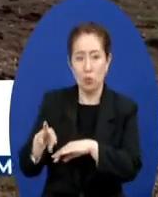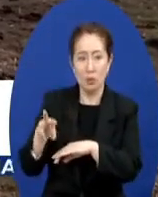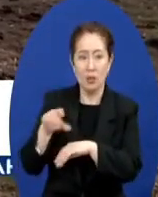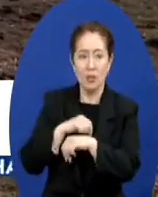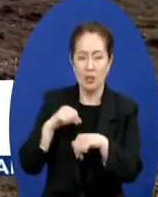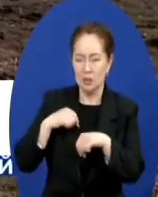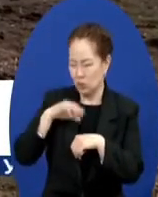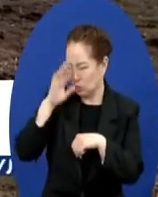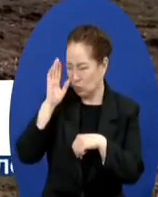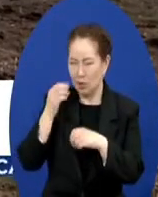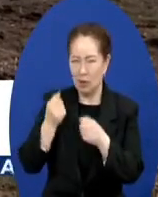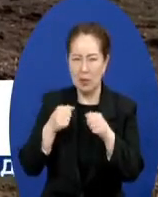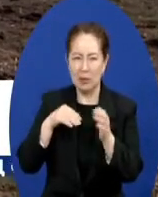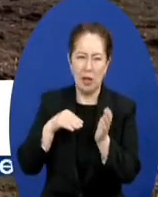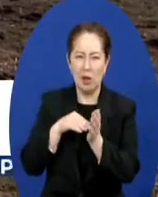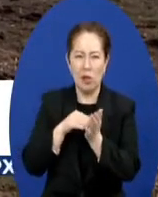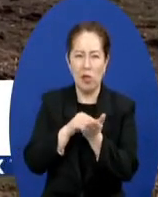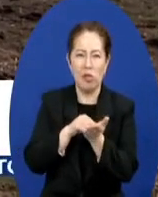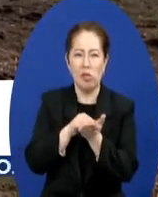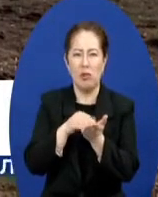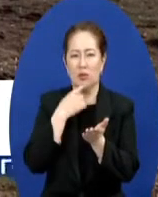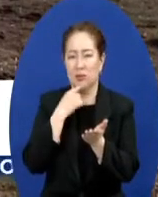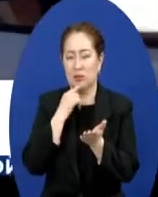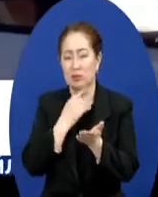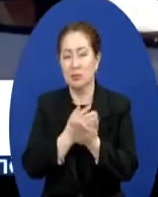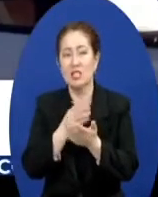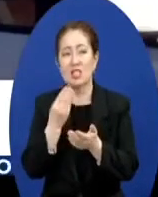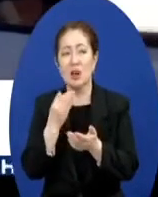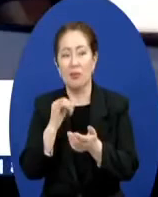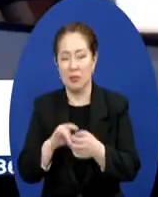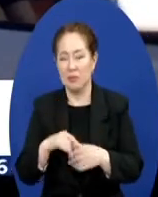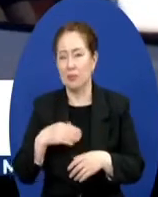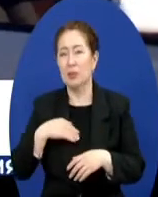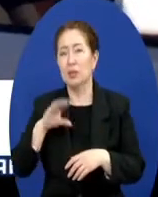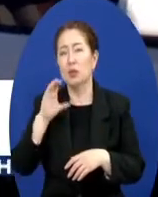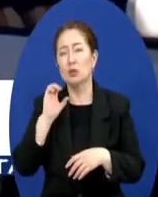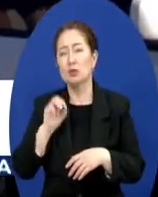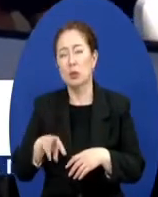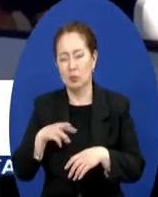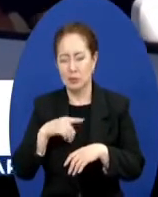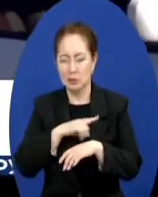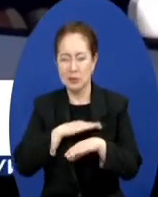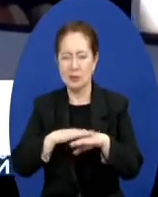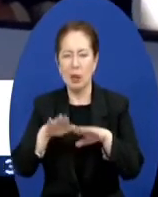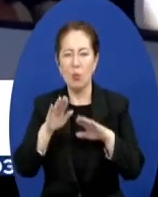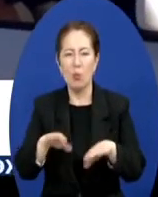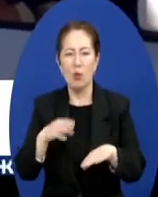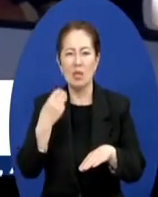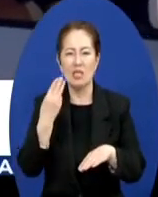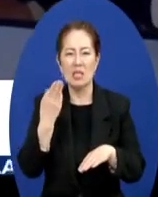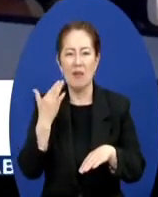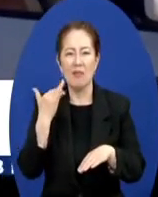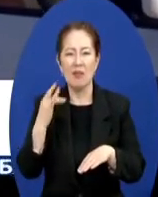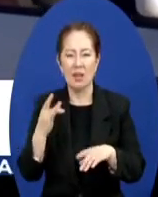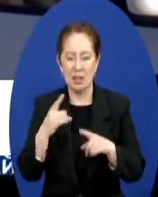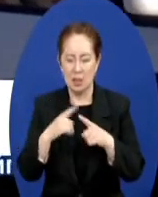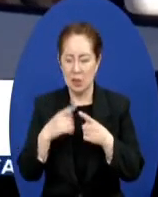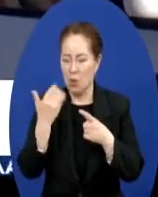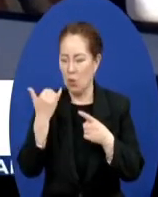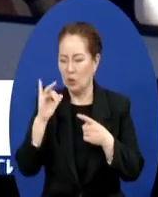улиралд машина шаврт суулгах тохиолдол нэмэгджээ. Маа сумчийн зам ер нь жоохон өндөрлөлттэй шүү дээ. Ер нь шавар ус